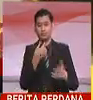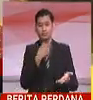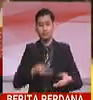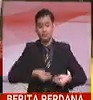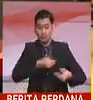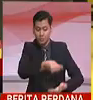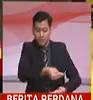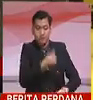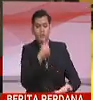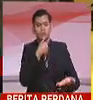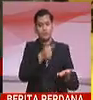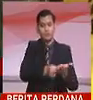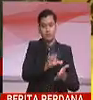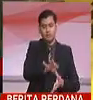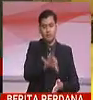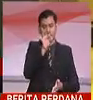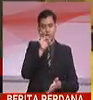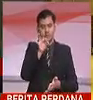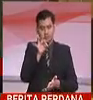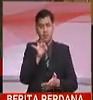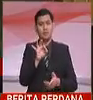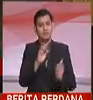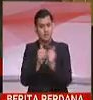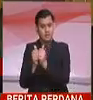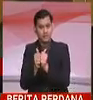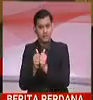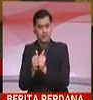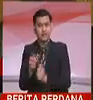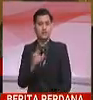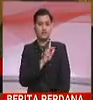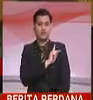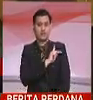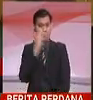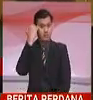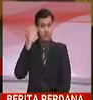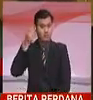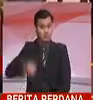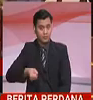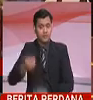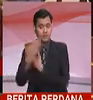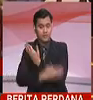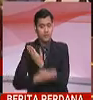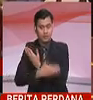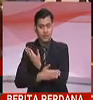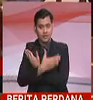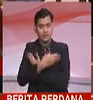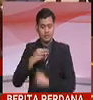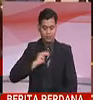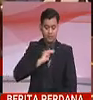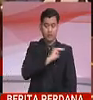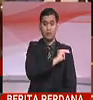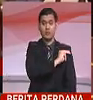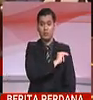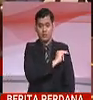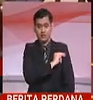dihadiri Ketua Hakim Negara Tun Tengku Maimun Tuan Mat, Menteri di Jabatan Perdana Menteri, Parlimen dan Undang-Undang